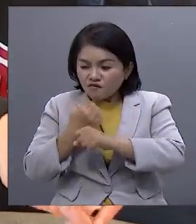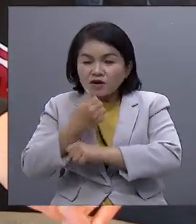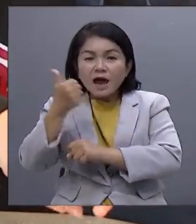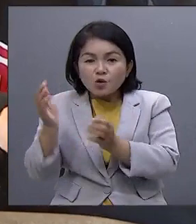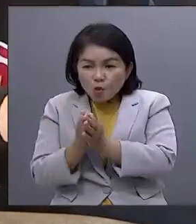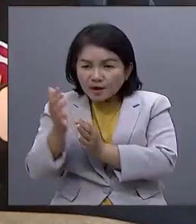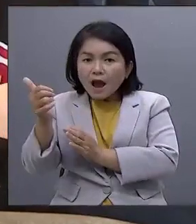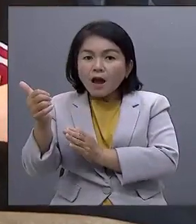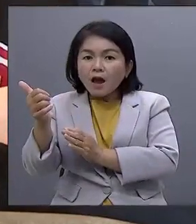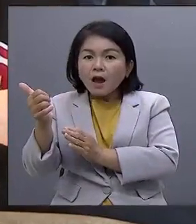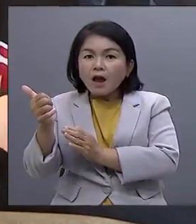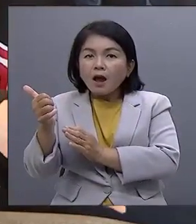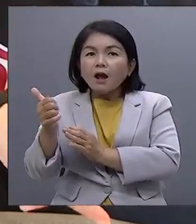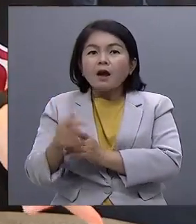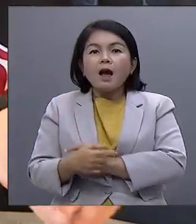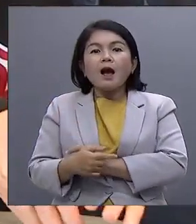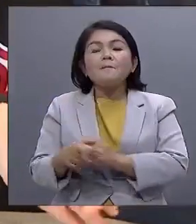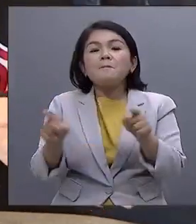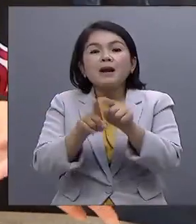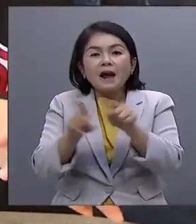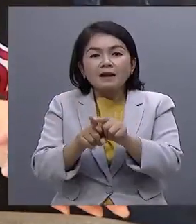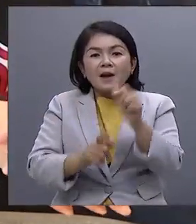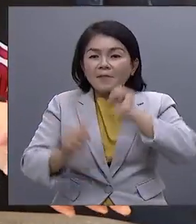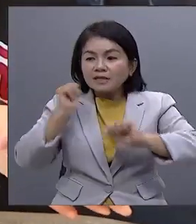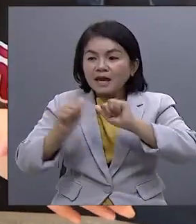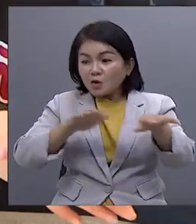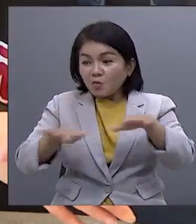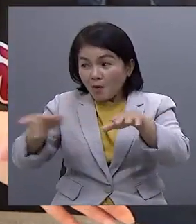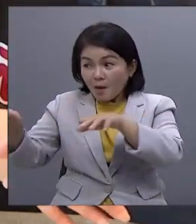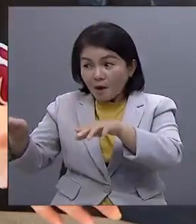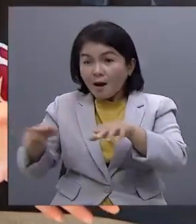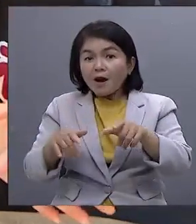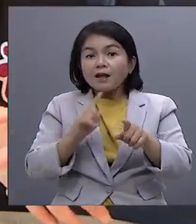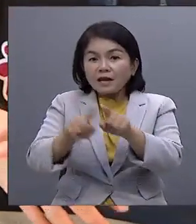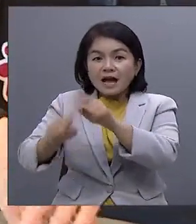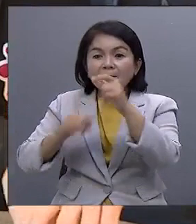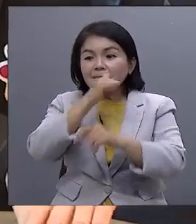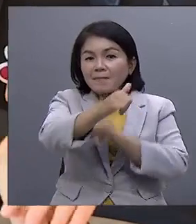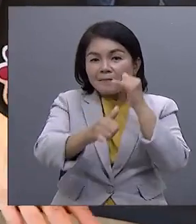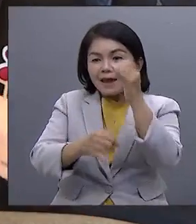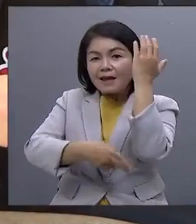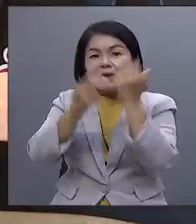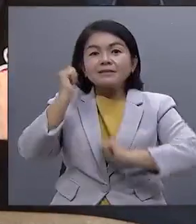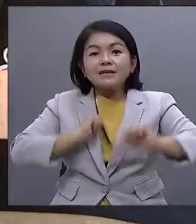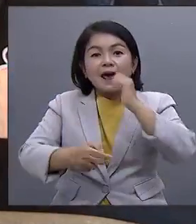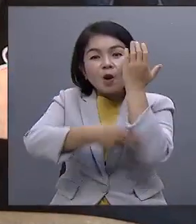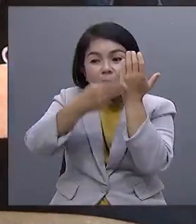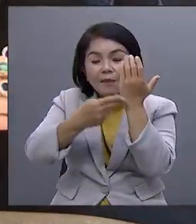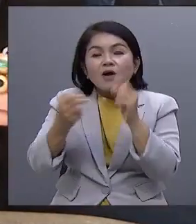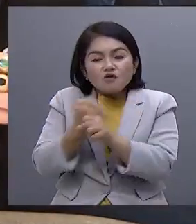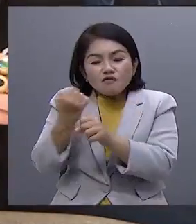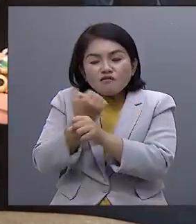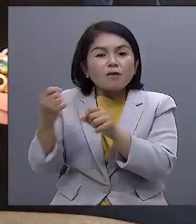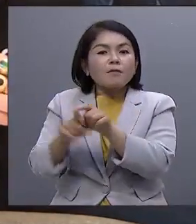เราก ็ซ้อมบนเวที ให้ทุกคนเตรียมเครื่องมือไว้หมดเลยแล้วไปถึงโรงแรมไหนที่มีเวลาที่เราจะซ้อมได้ปุ๊บเราก็ซ้อมกันเล